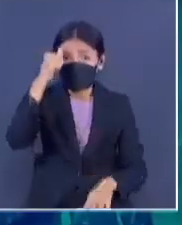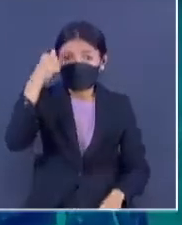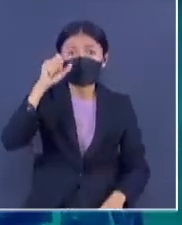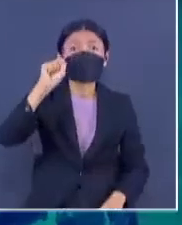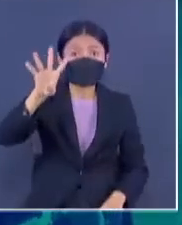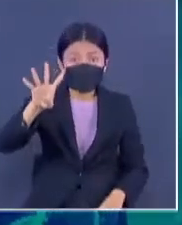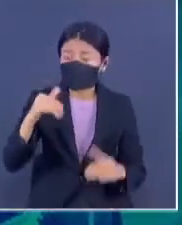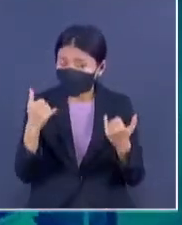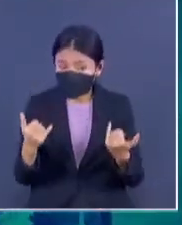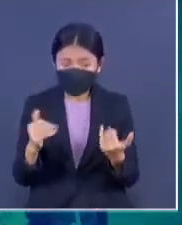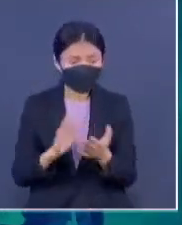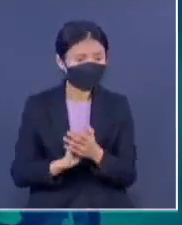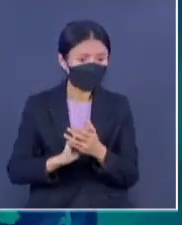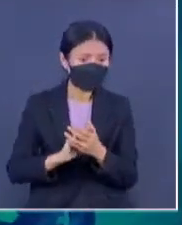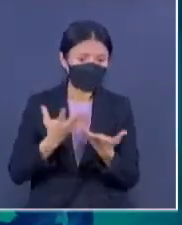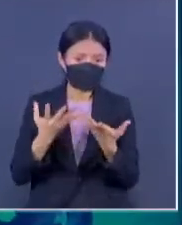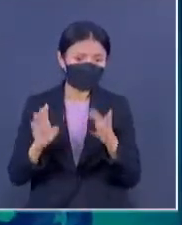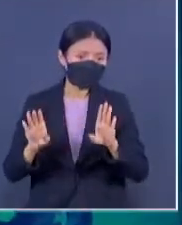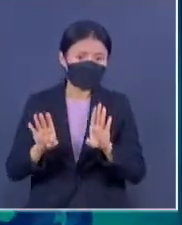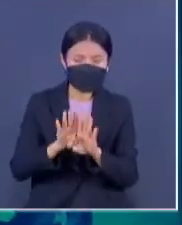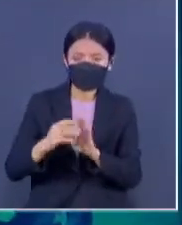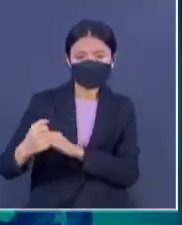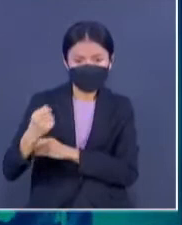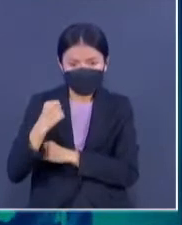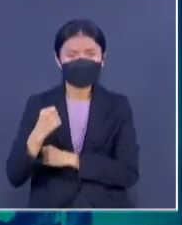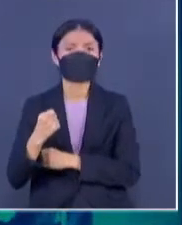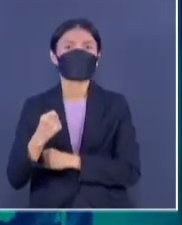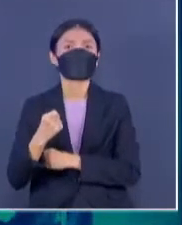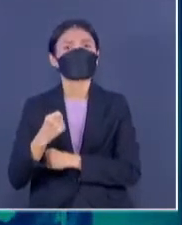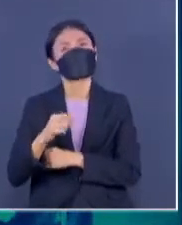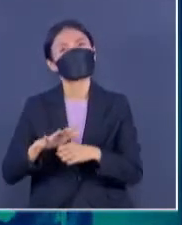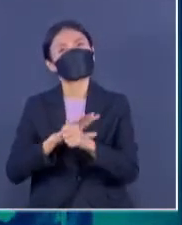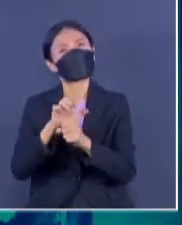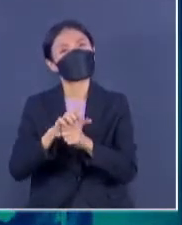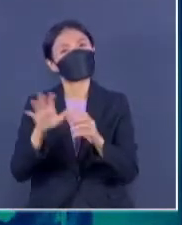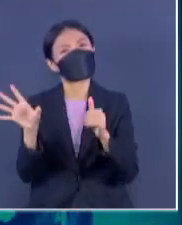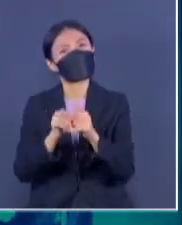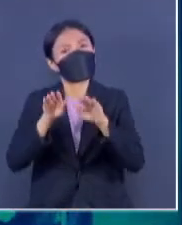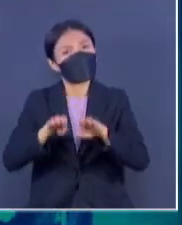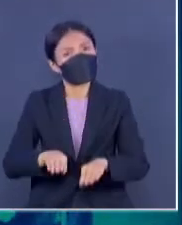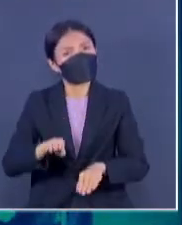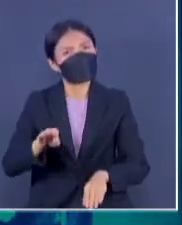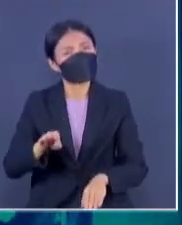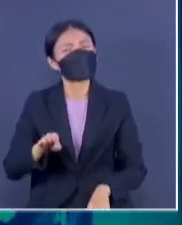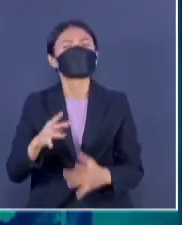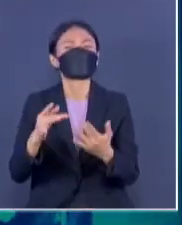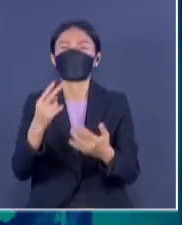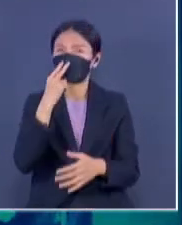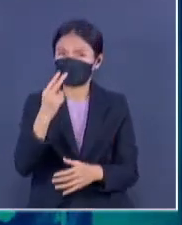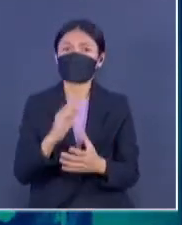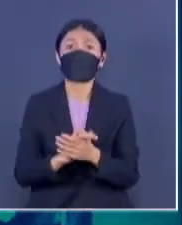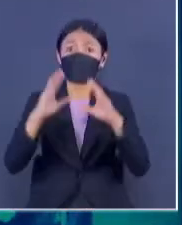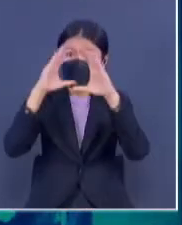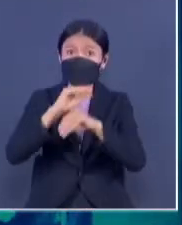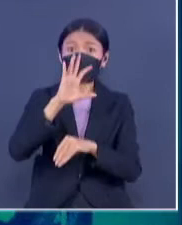กดาวน์ขั้นสูงสุดจะสามารถหยุดเชื้อได้มากแค่ไหนนะคะ ครับก็เป็นที่ชัดเจนนะครับว่าช่วงเวลาเคอร์ฟิว3ทุ่ม